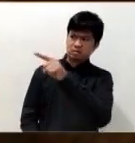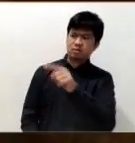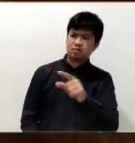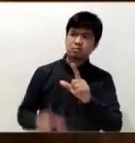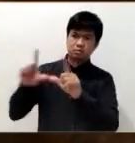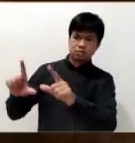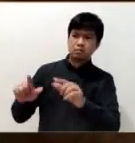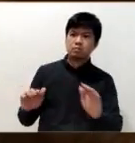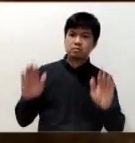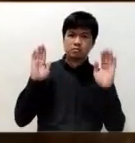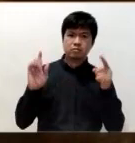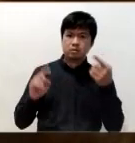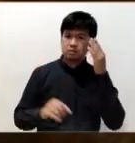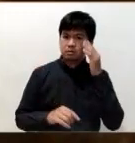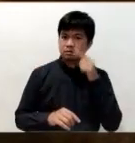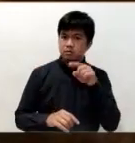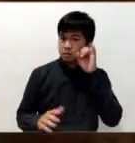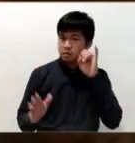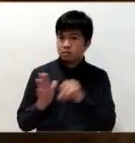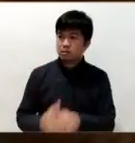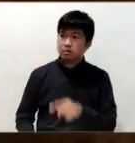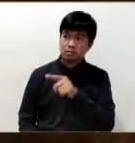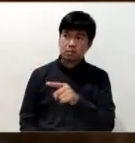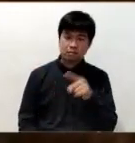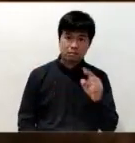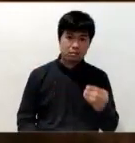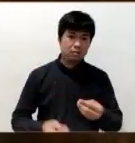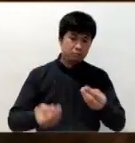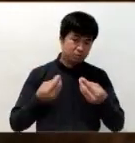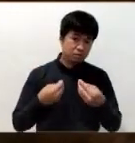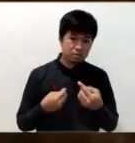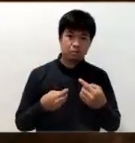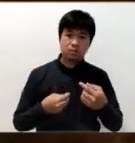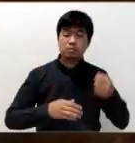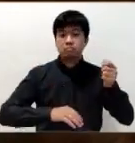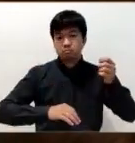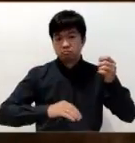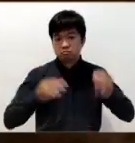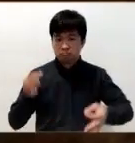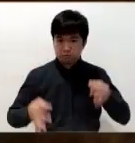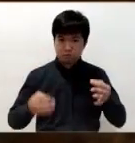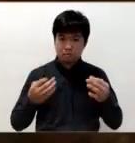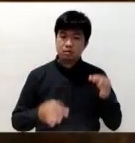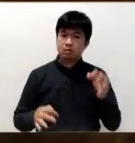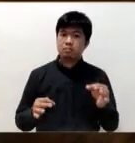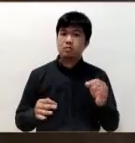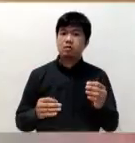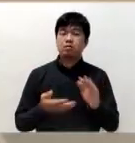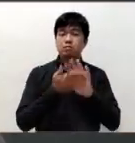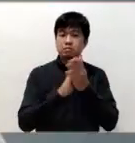na naman yung identity niya para mabigyan kami ng katarungan po para sa ikatatahimik ng